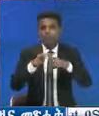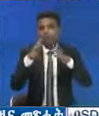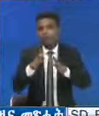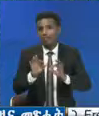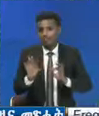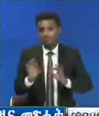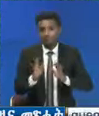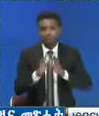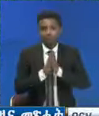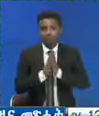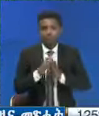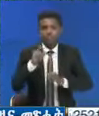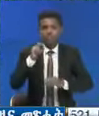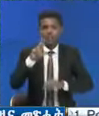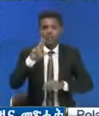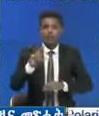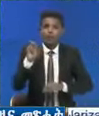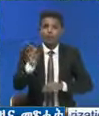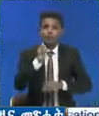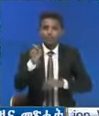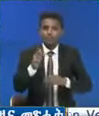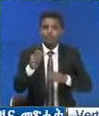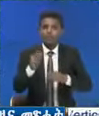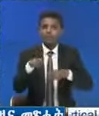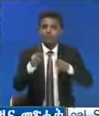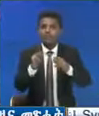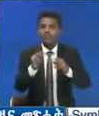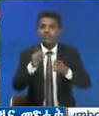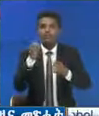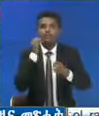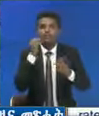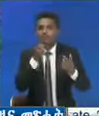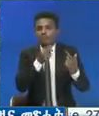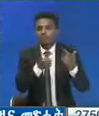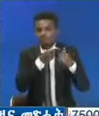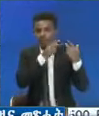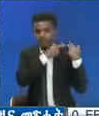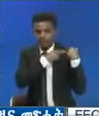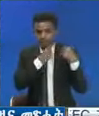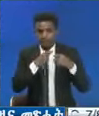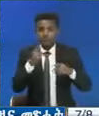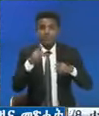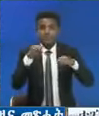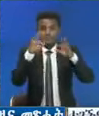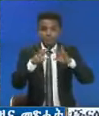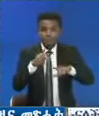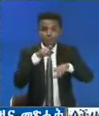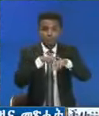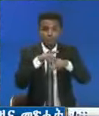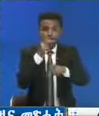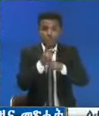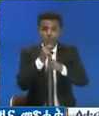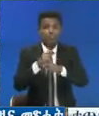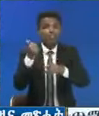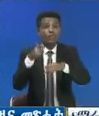ነው ብዙ ዛሬ ሰው። የደራ ወረዳ ግብርና ጽህፈት ቤት ምክትል ኃላፊ አቶ አዳነ ሻራው የግብርና ስራ ወቅት ተጠብቆ የሚሰራ መሆኑና ወደ ሌላ ጊዜ ማስተላለፍ